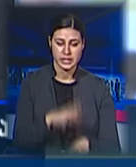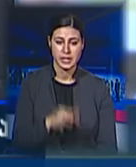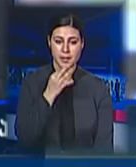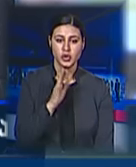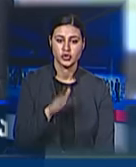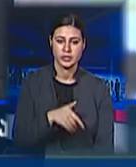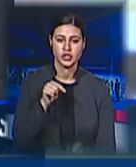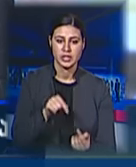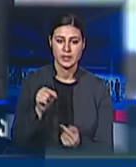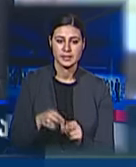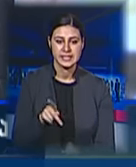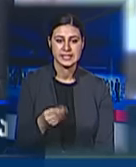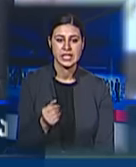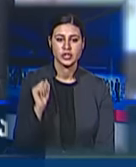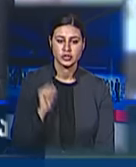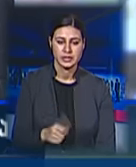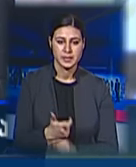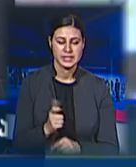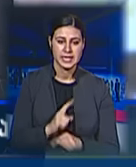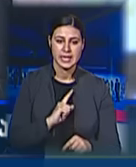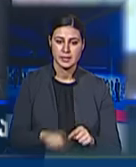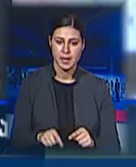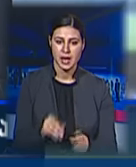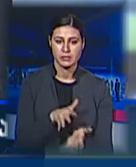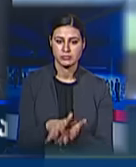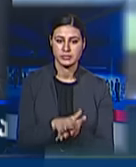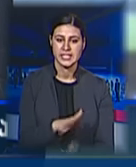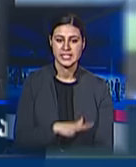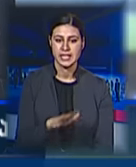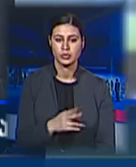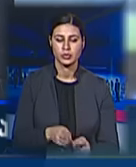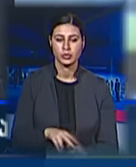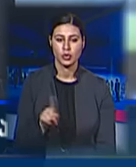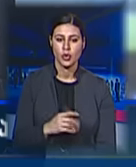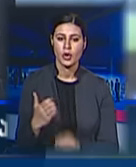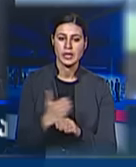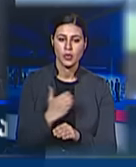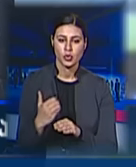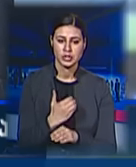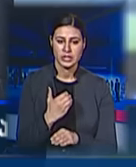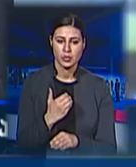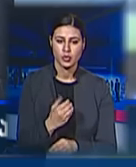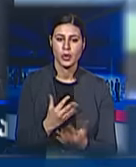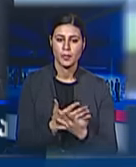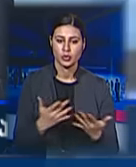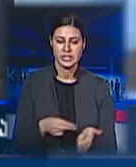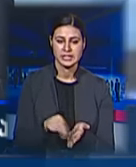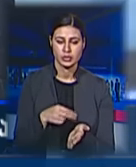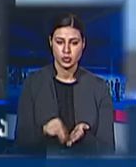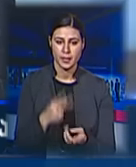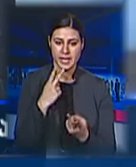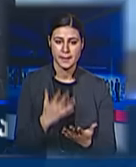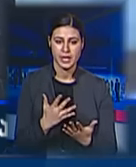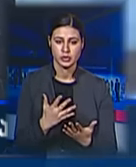შემდეგ შესაბამისად ეს თანხები შეიძლება ძალიან მალე იქნას გადინებული საქართველოდან, იმიტომ რომ იმპორტირებულ პროდუქციას ყიდულობენ